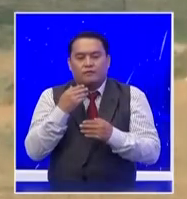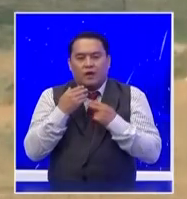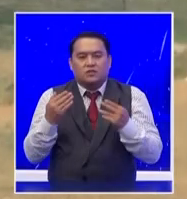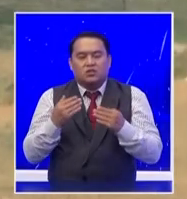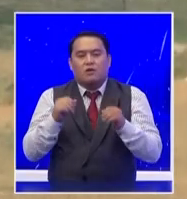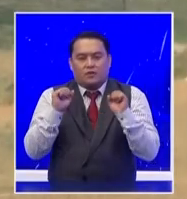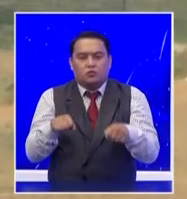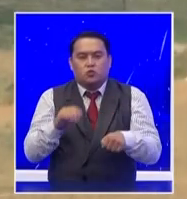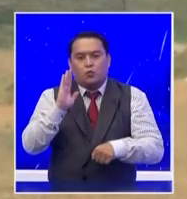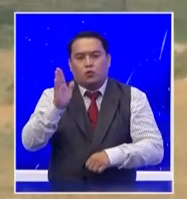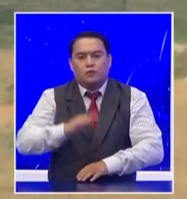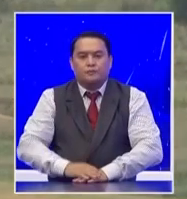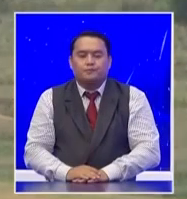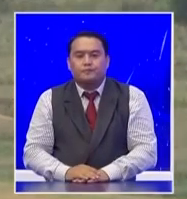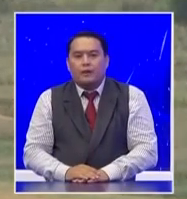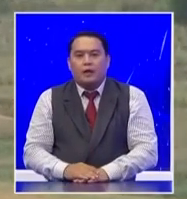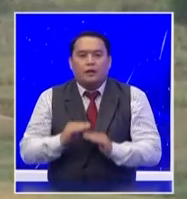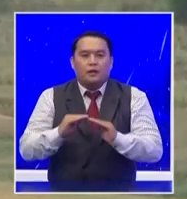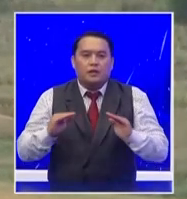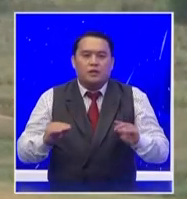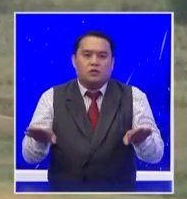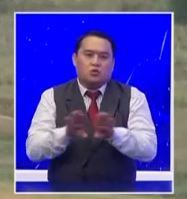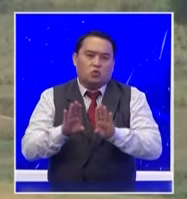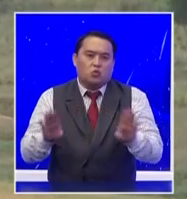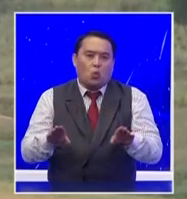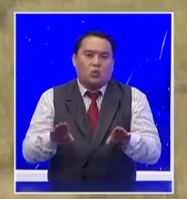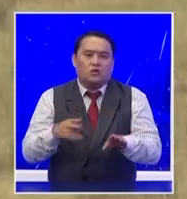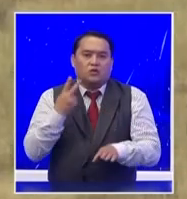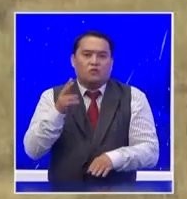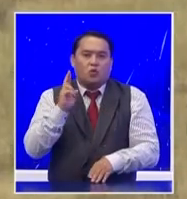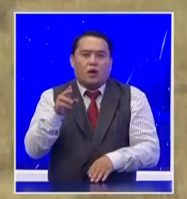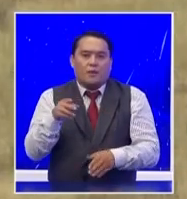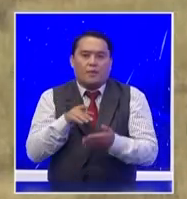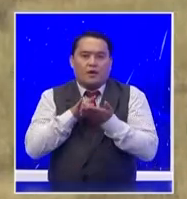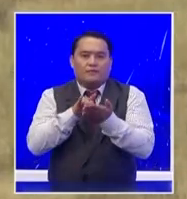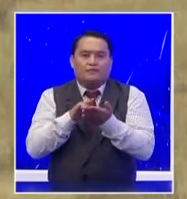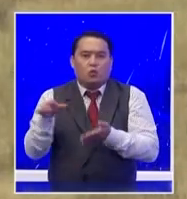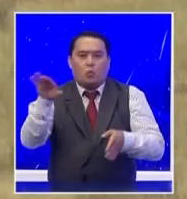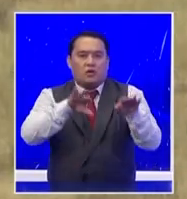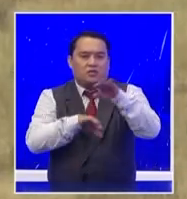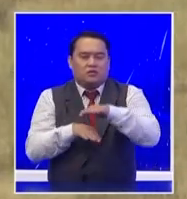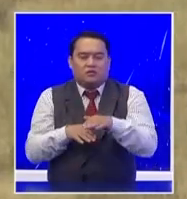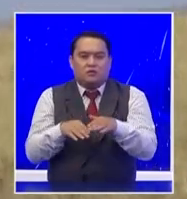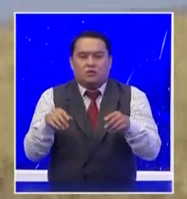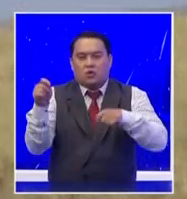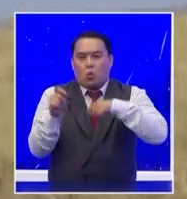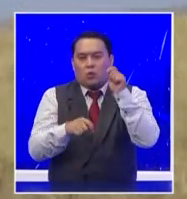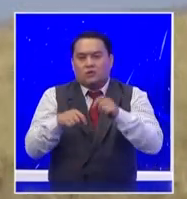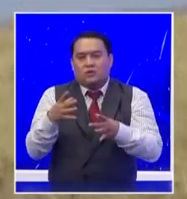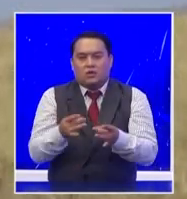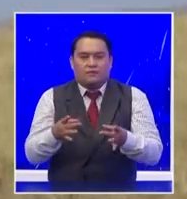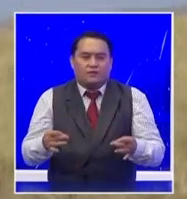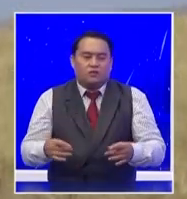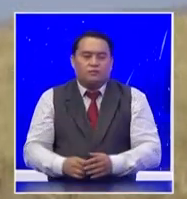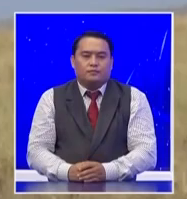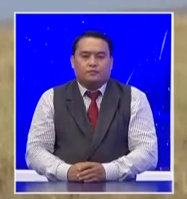что первую половину нового учебного года дети проведут точно так же, отправляясь в 2-километровый поход на местную сопку, невзирая на осенние дожди, слякоть и